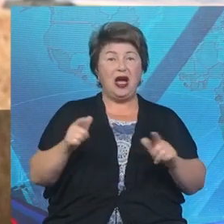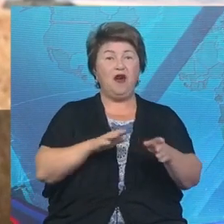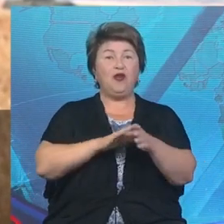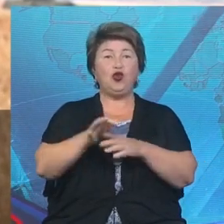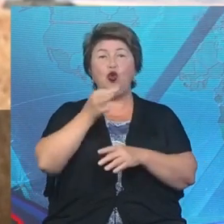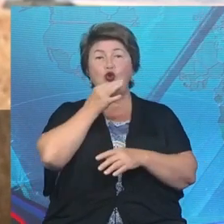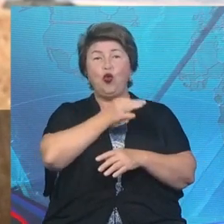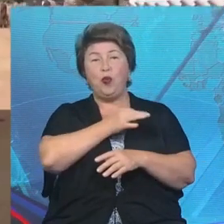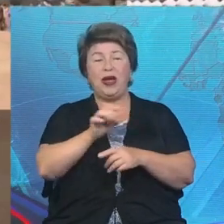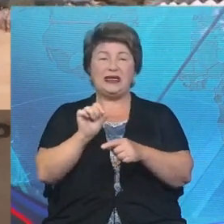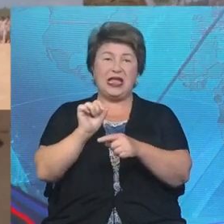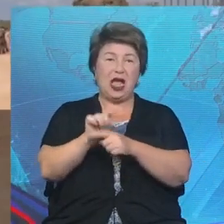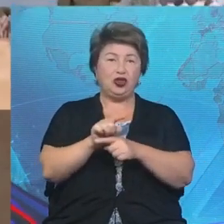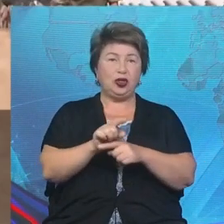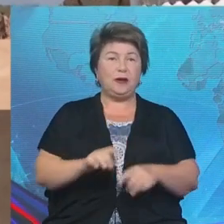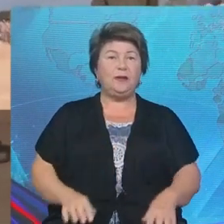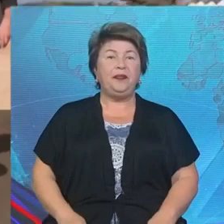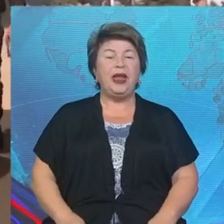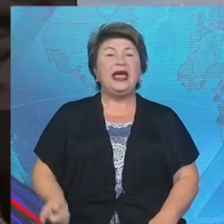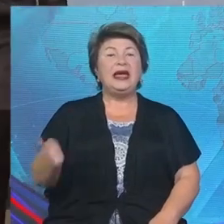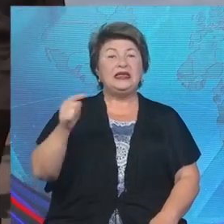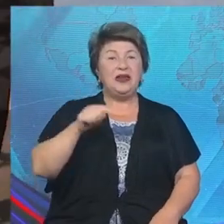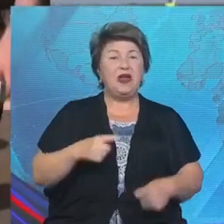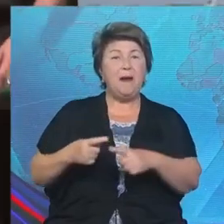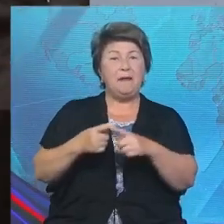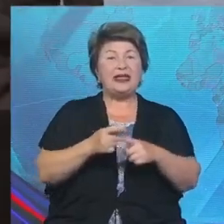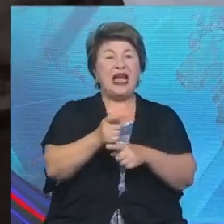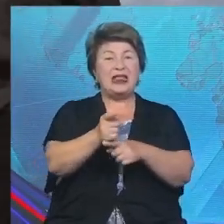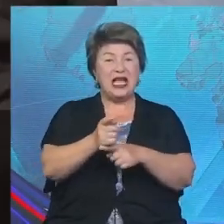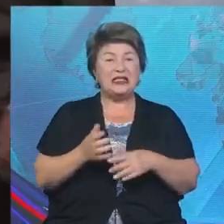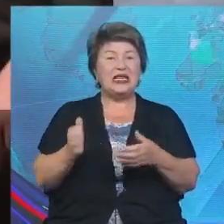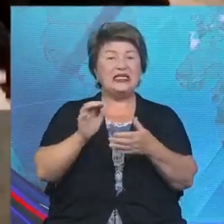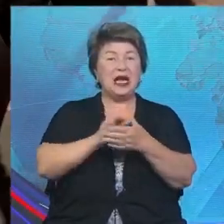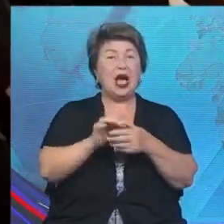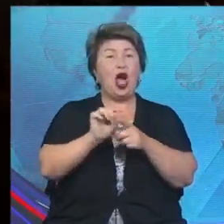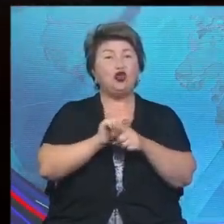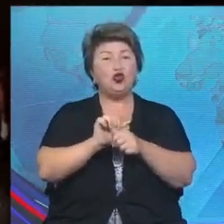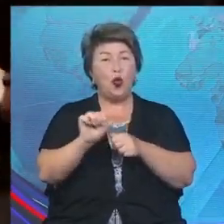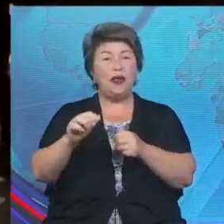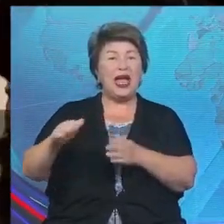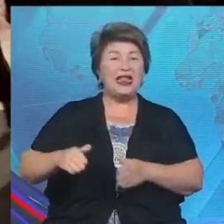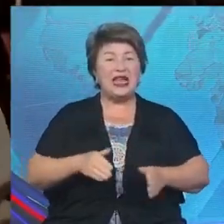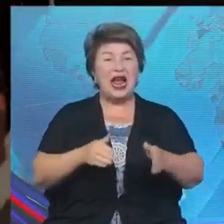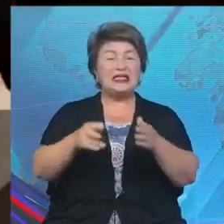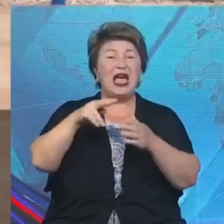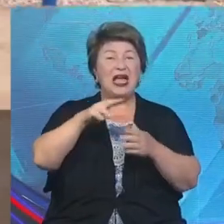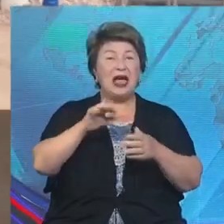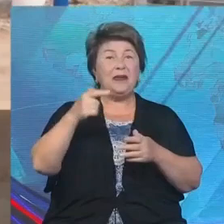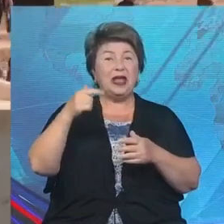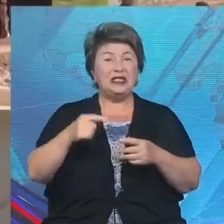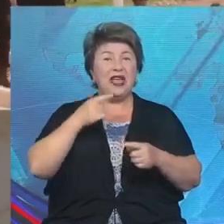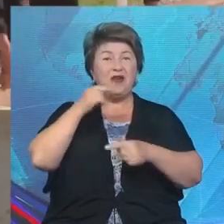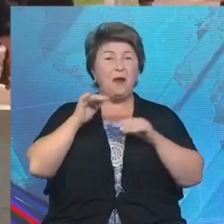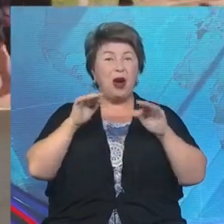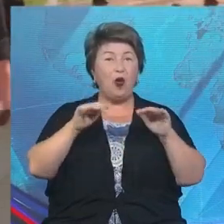выполнить любые поставленные перед ней задачи. Тем временем белорусские танкисты ознакомились с особенностями трассы полигона Алабино, где